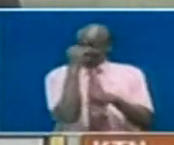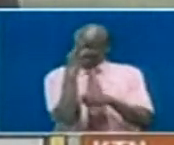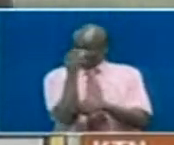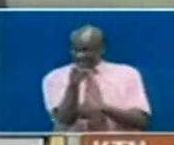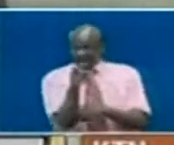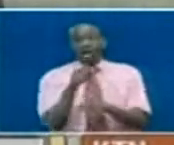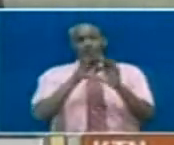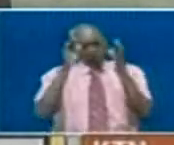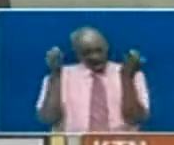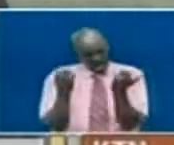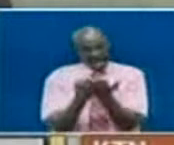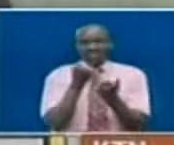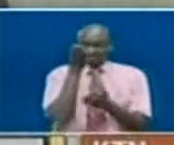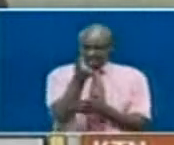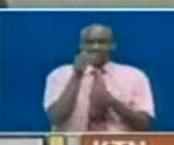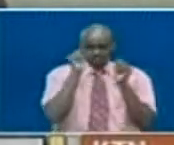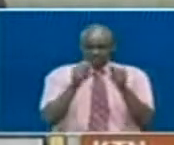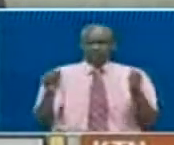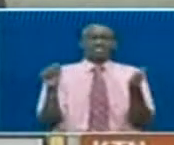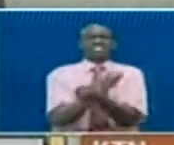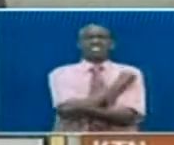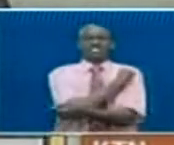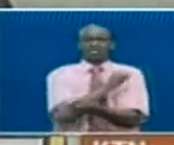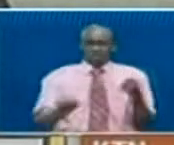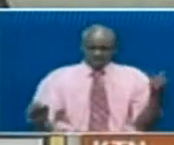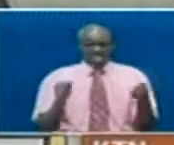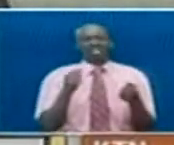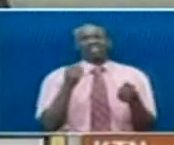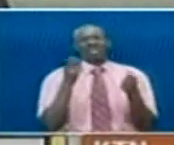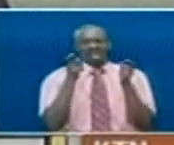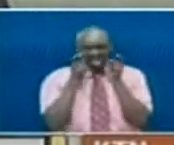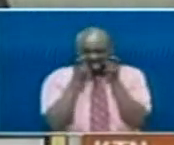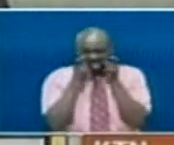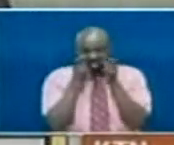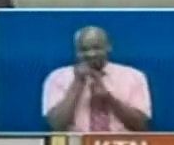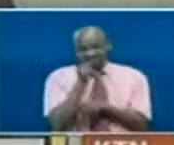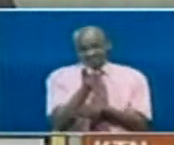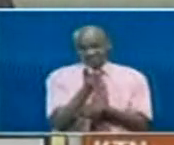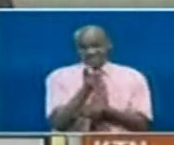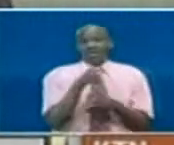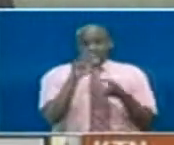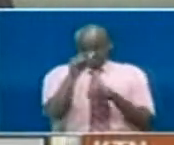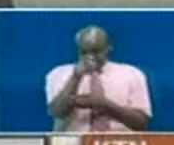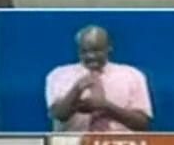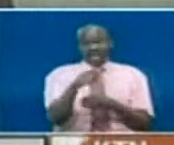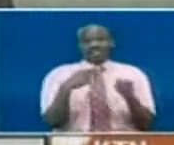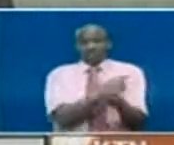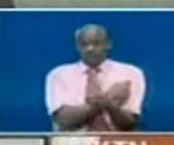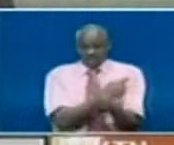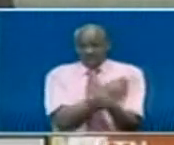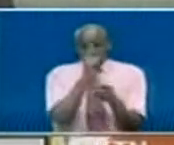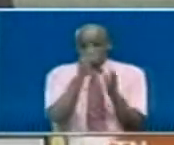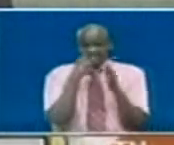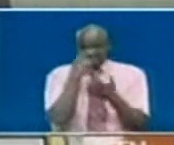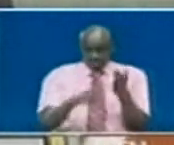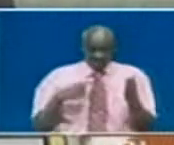2030 ulimwengu wote utaweza kuangamiza kabisa ugonjwa hatari wa ukimwi. Hata hivyo, mapema hii leo daktari